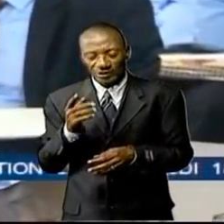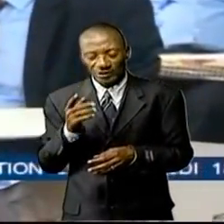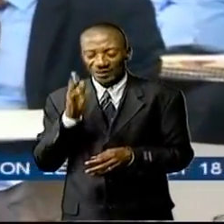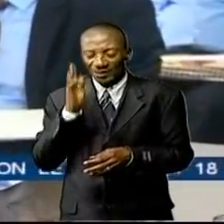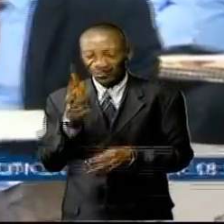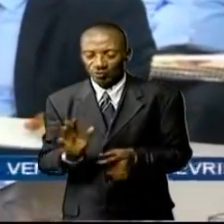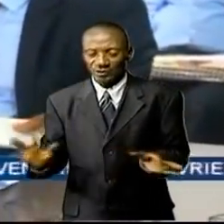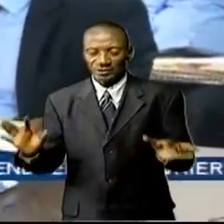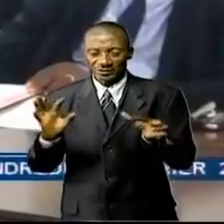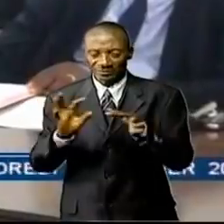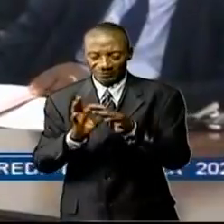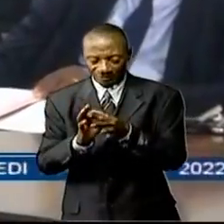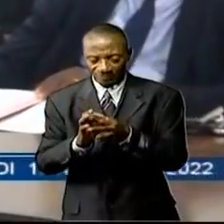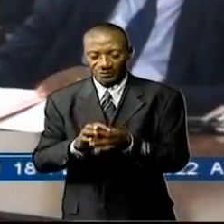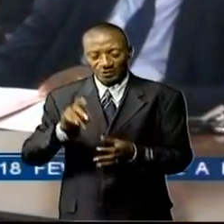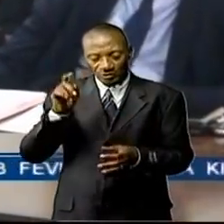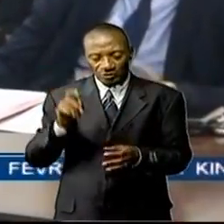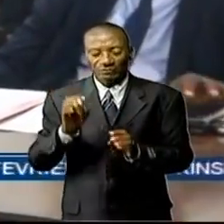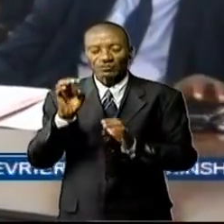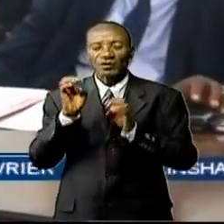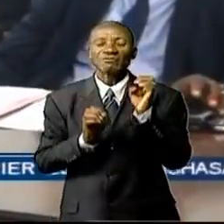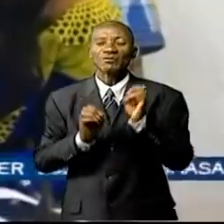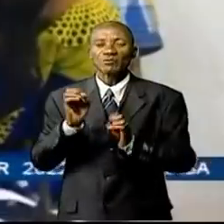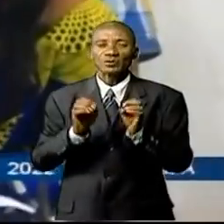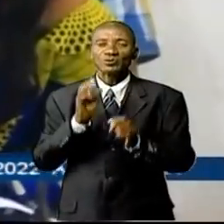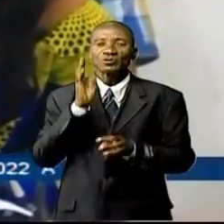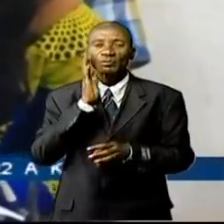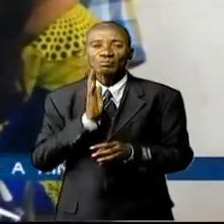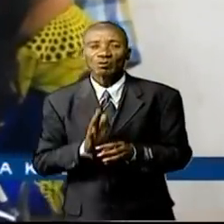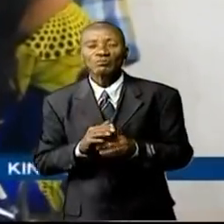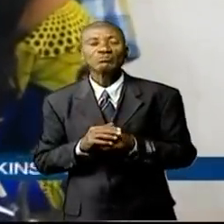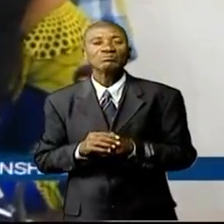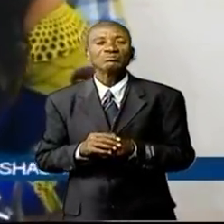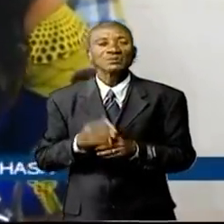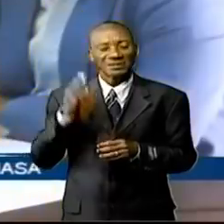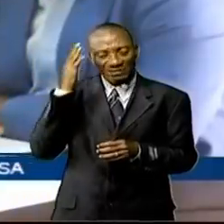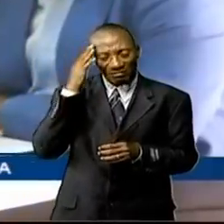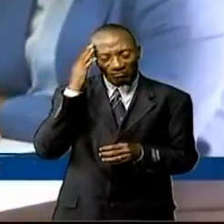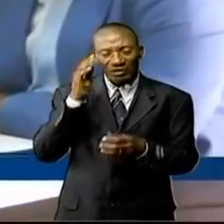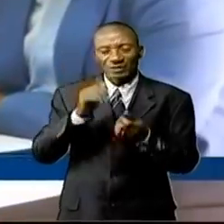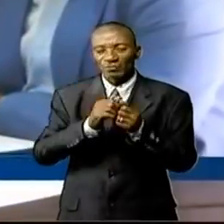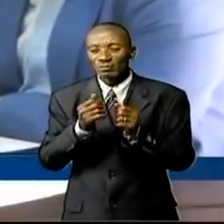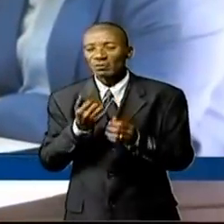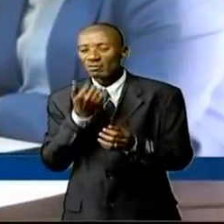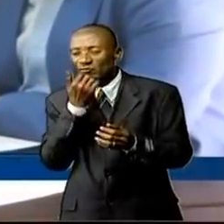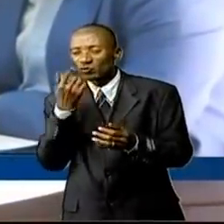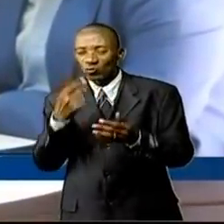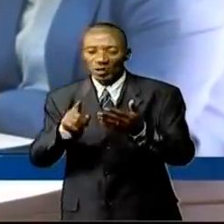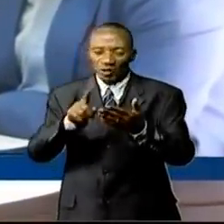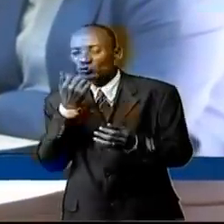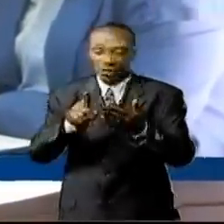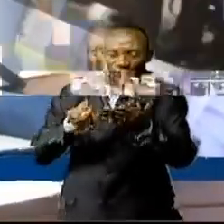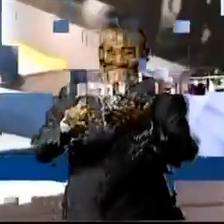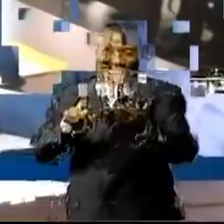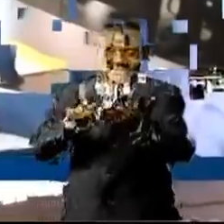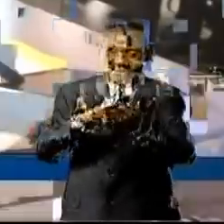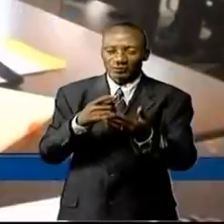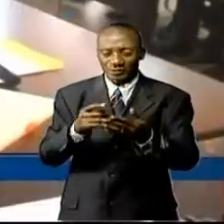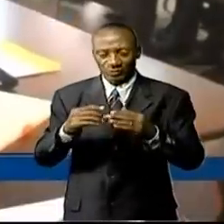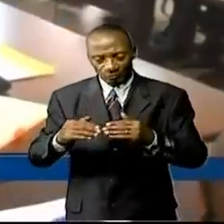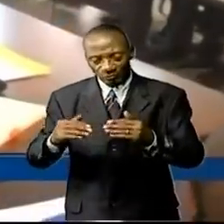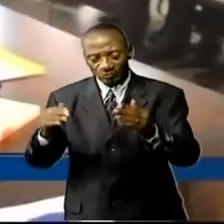fallait pour faire le point, révisiter les contenus, corriger là où il les faut et répartir. C'est jeudi